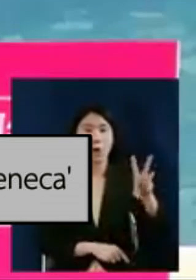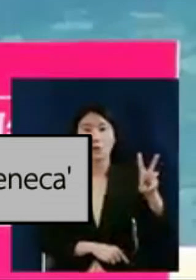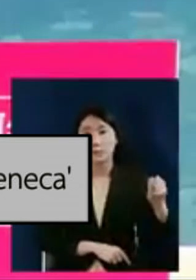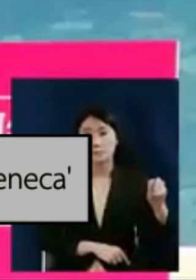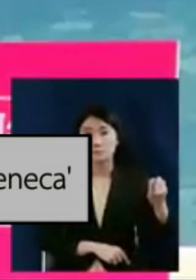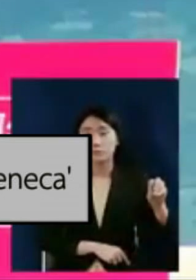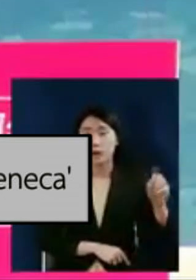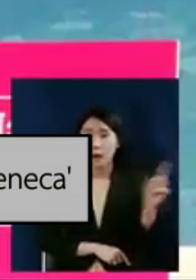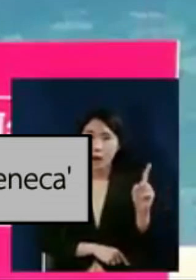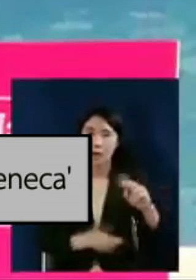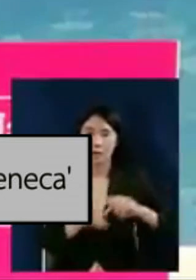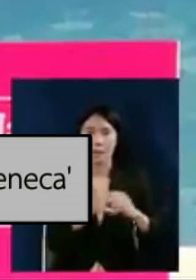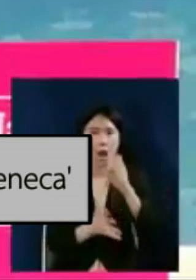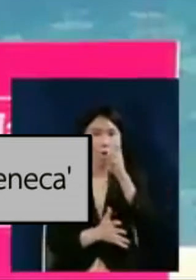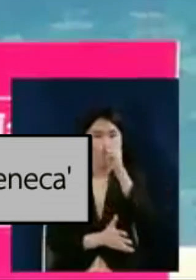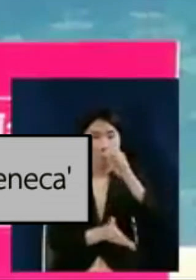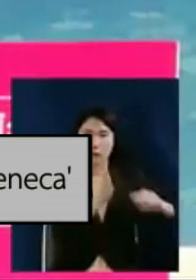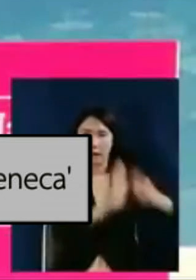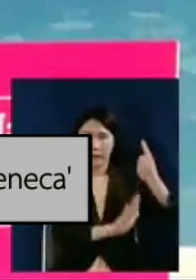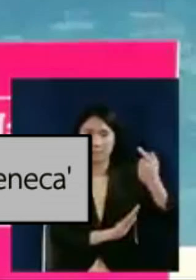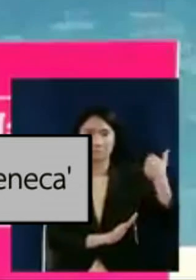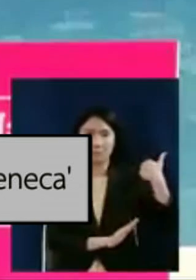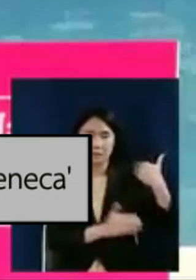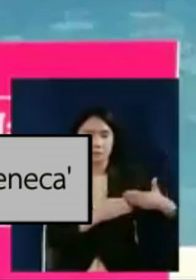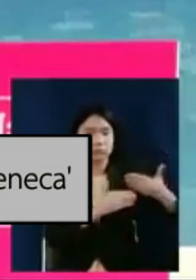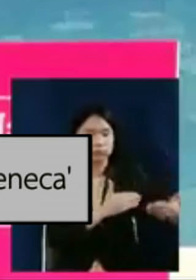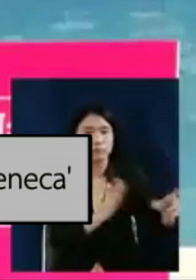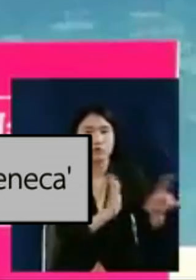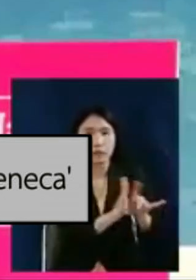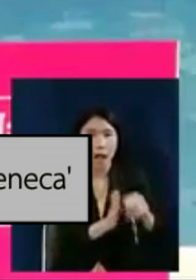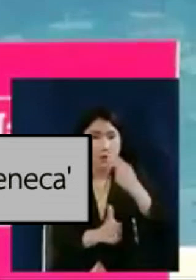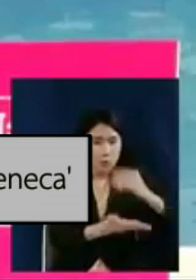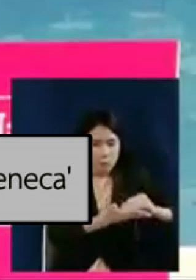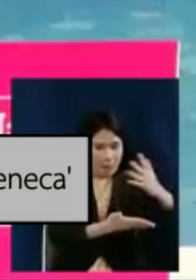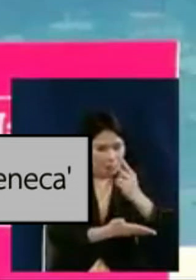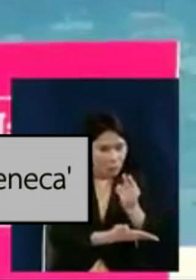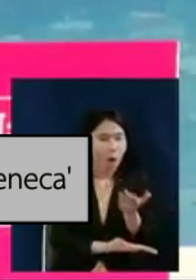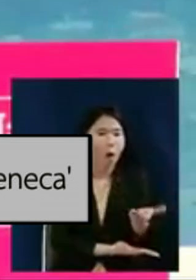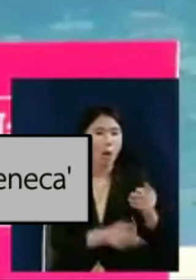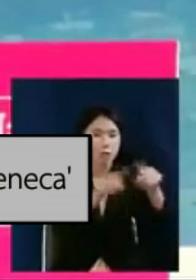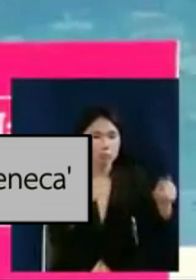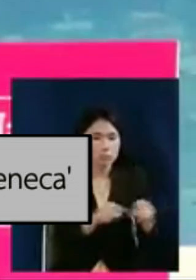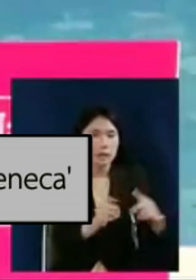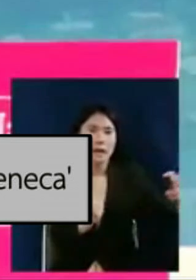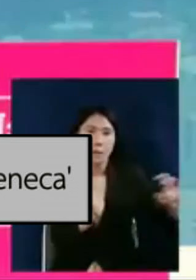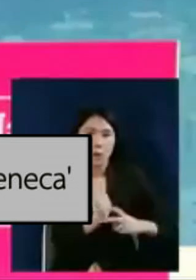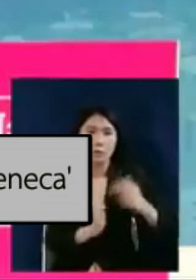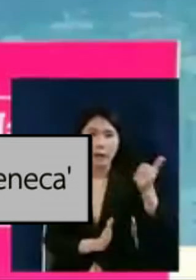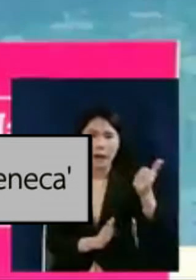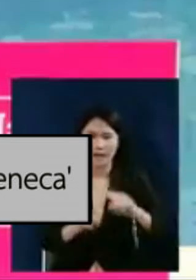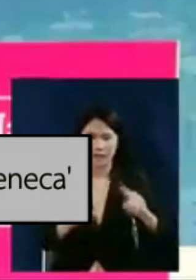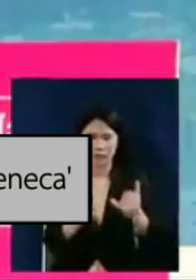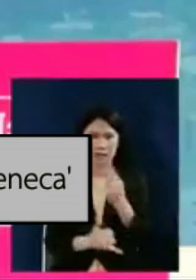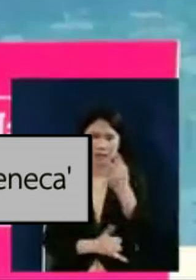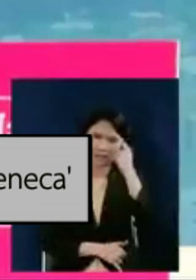endlบาลาสเป็นตัวนำเข้าสู่ร่างกายแทนที่จะเป็นนาโนพาร์ทิเคิลคะนี่ก็เป็นอีกสูตรหนึ่งนะคะและนอก